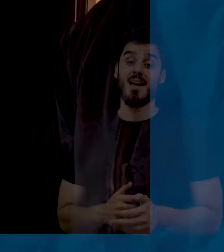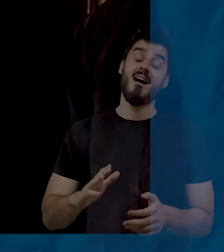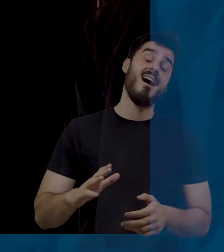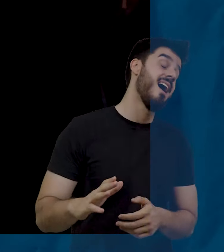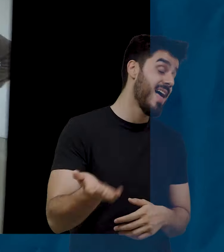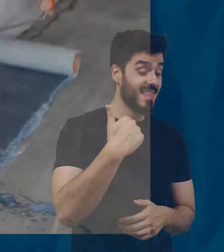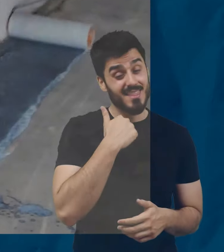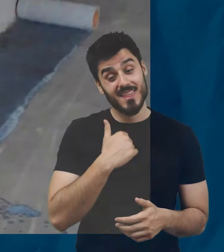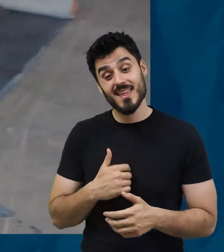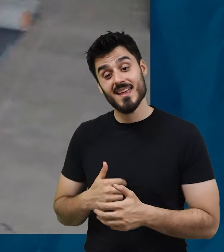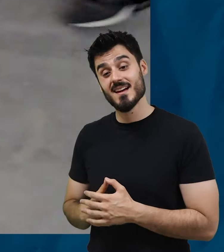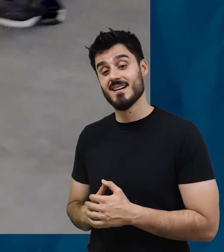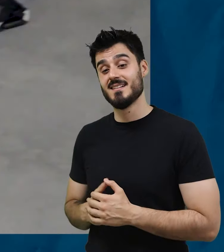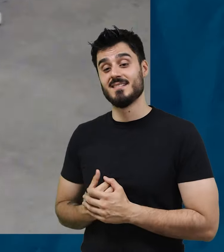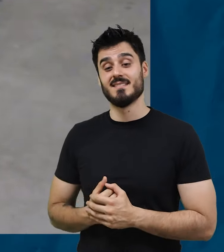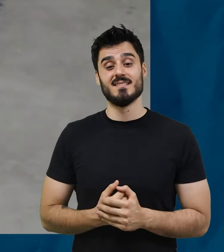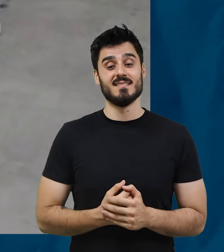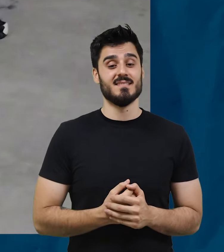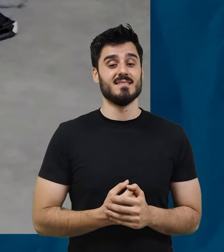Хайде!